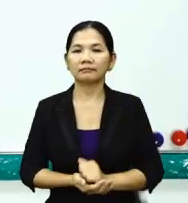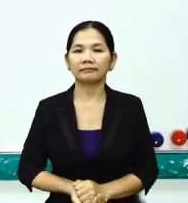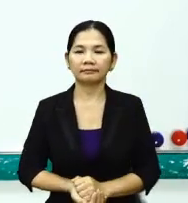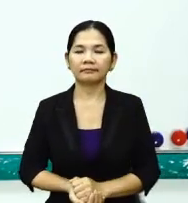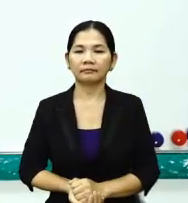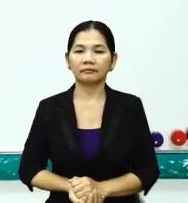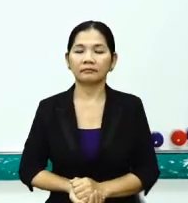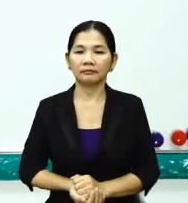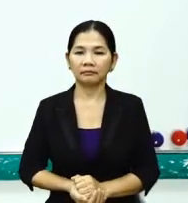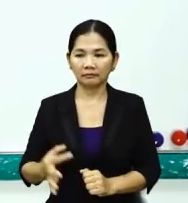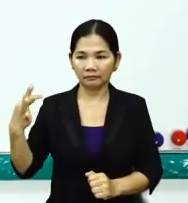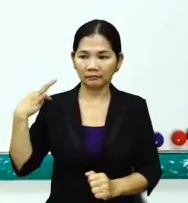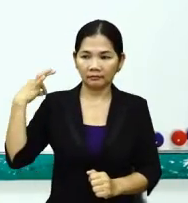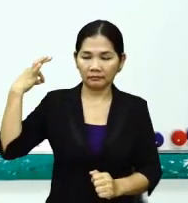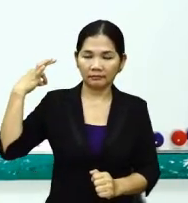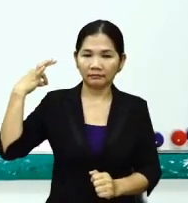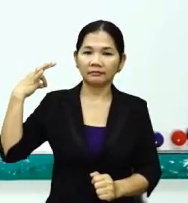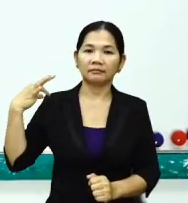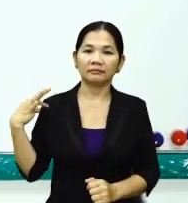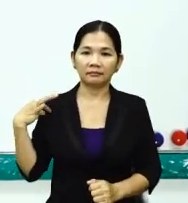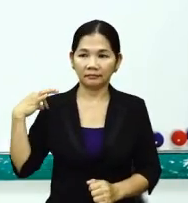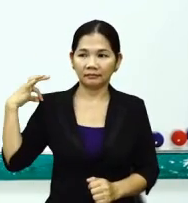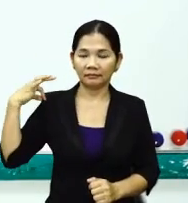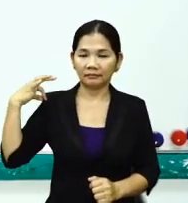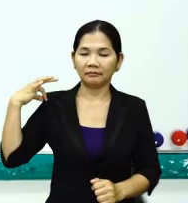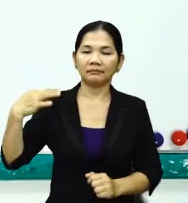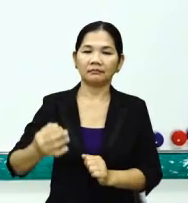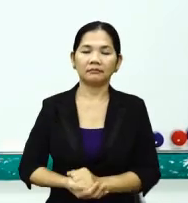Chà, sliệp bẹ.